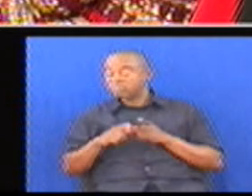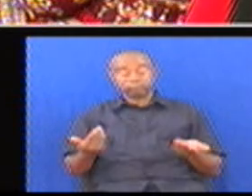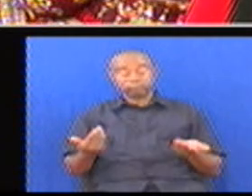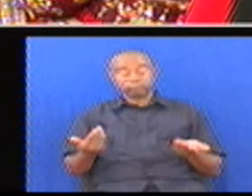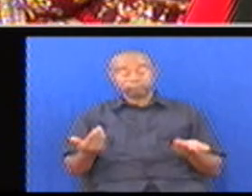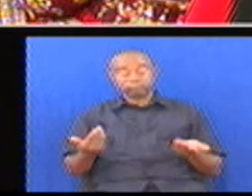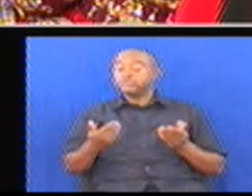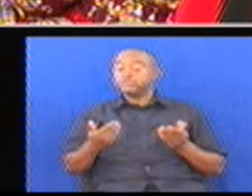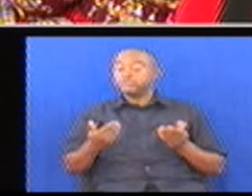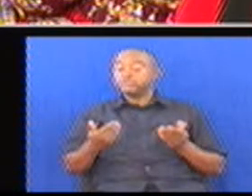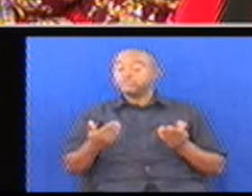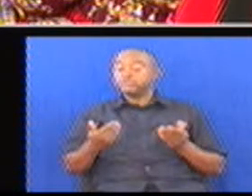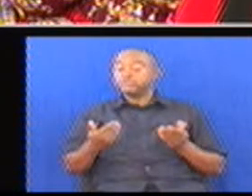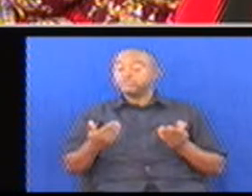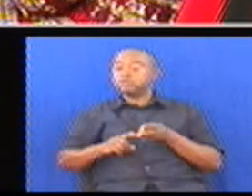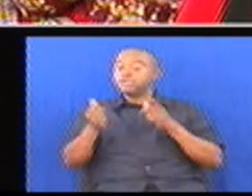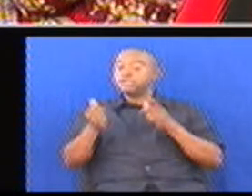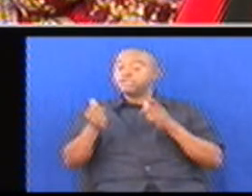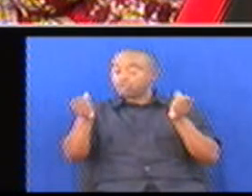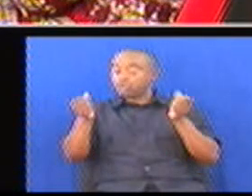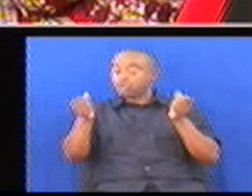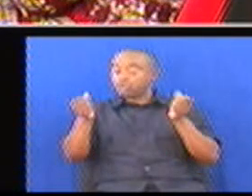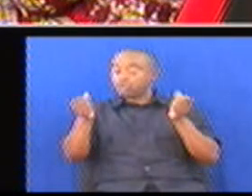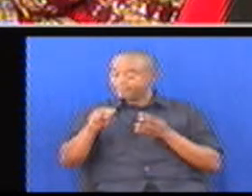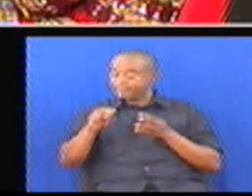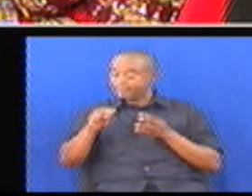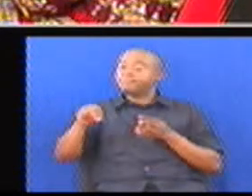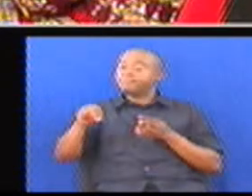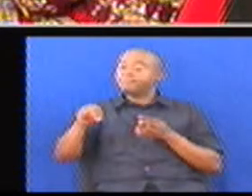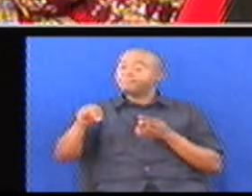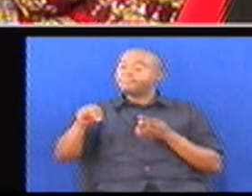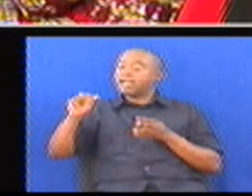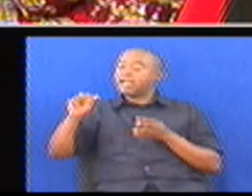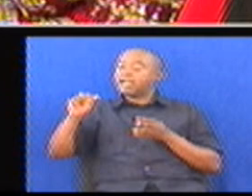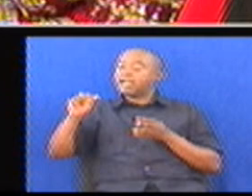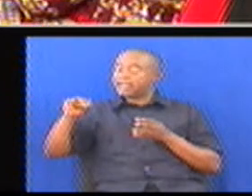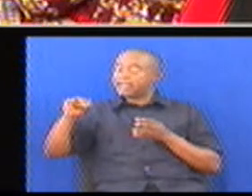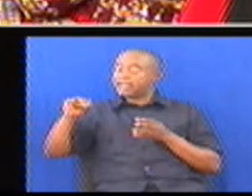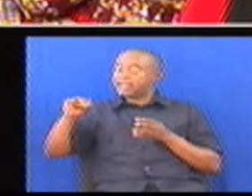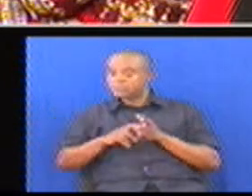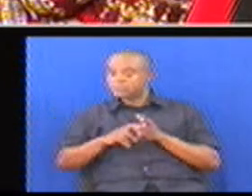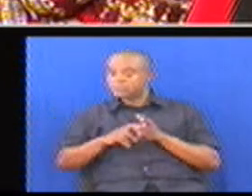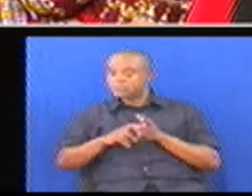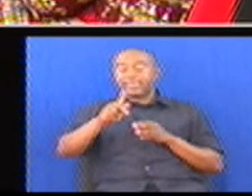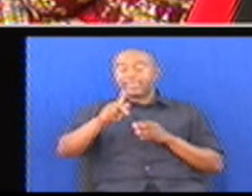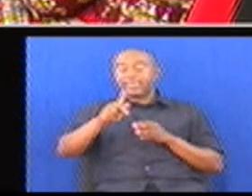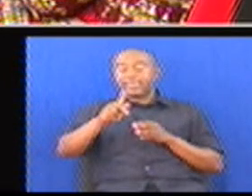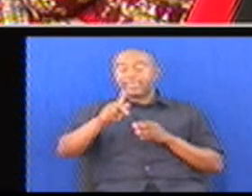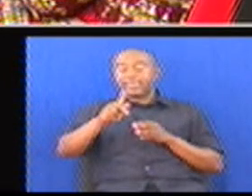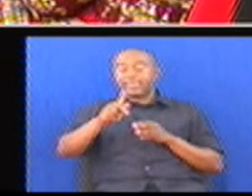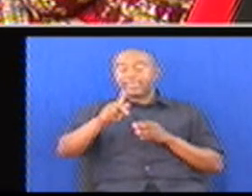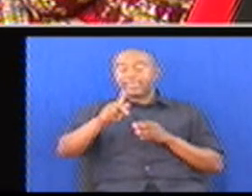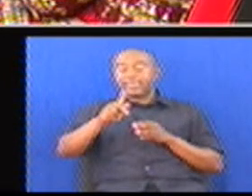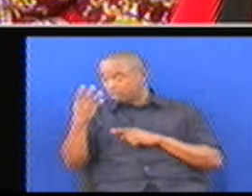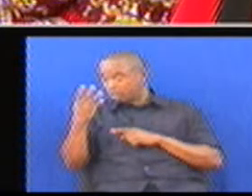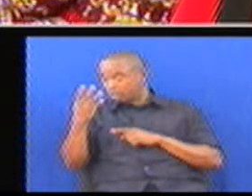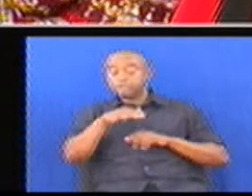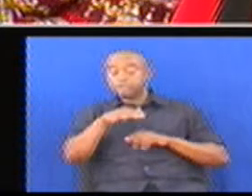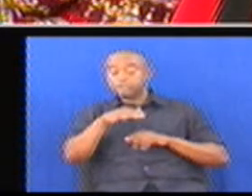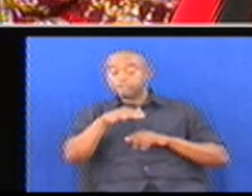Nyakanazi, KV 220 Makambako Songea, KV 400 Singida Arusha na